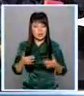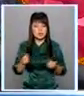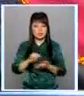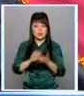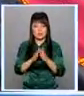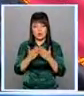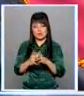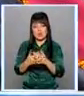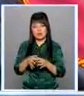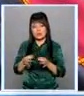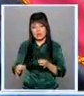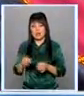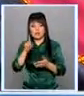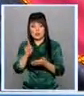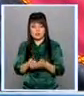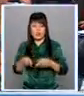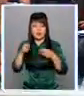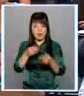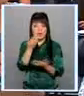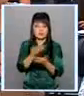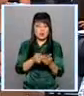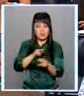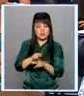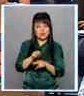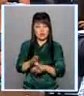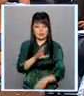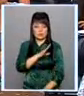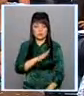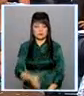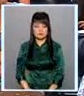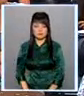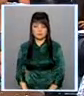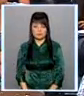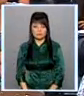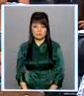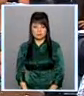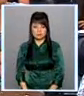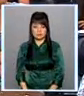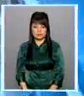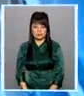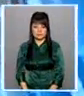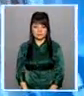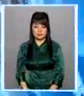барлық тиімді тұстары түсіндірілді. Шығыс Қазақстаннан Берік Көшербаев, Ермек Иманғазы, Қазақстан ұлттық арнасы.